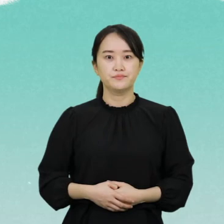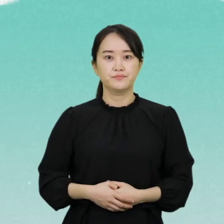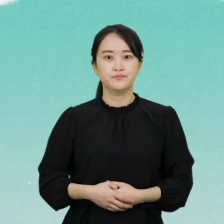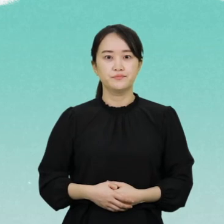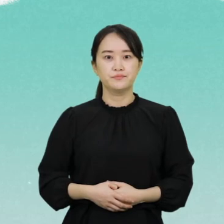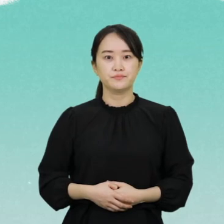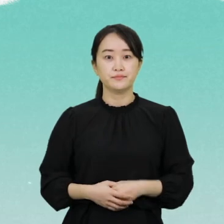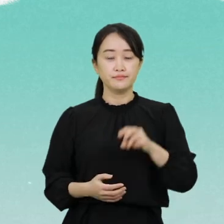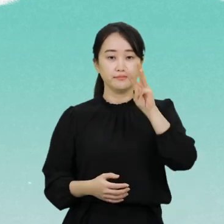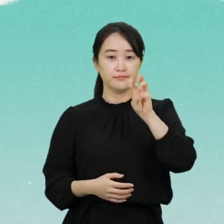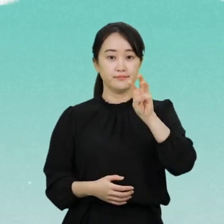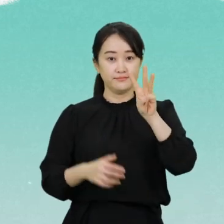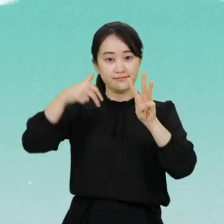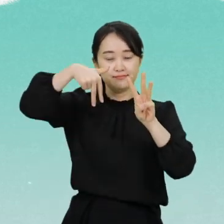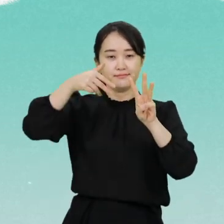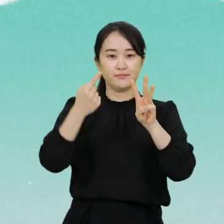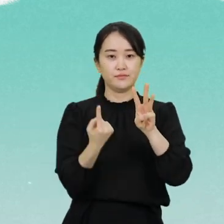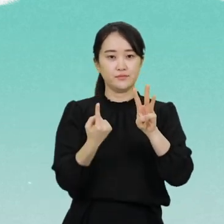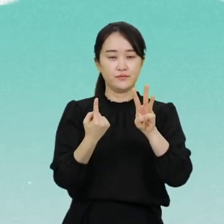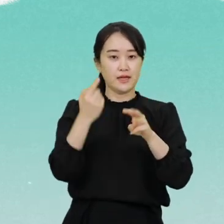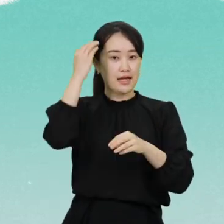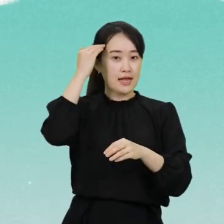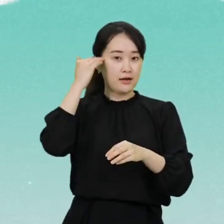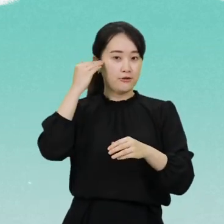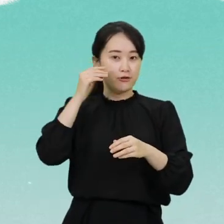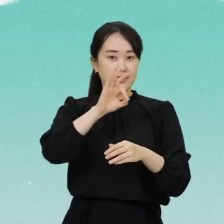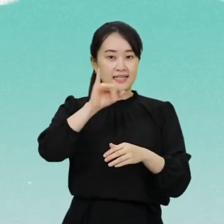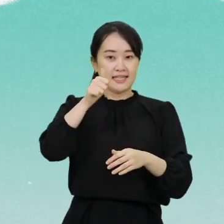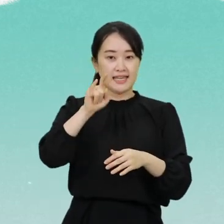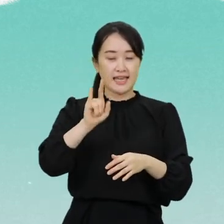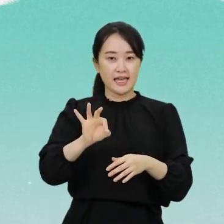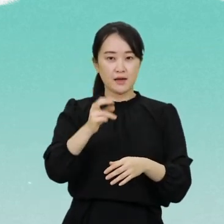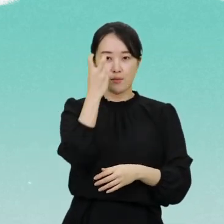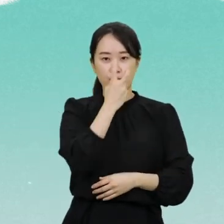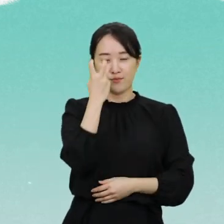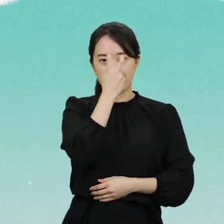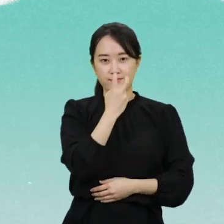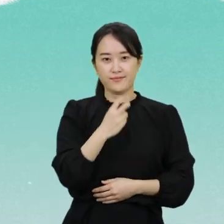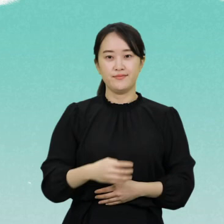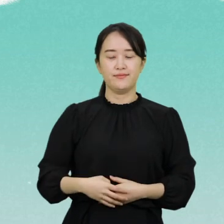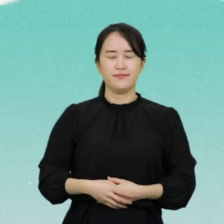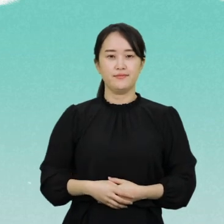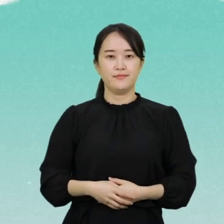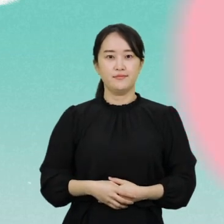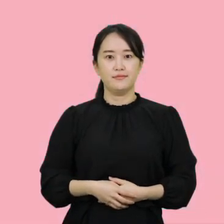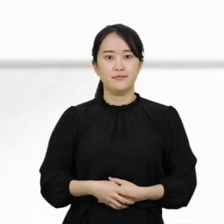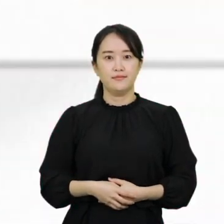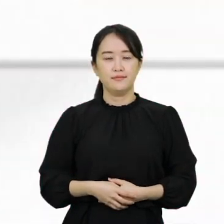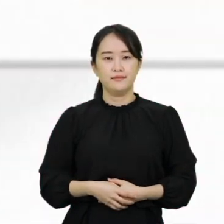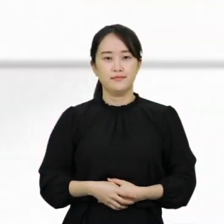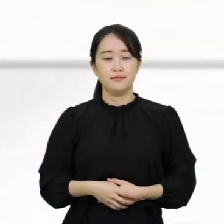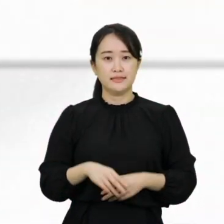장애인의 권리를 지키기 위한 우리나라의 노력. 그 내용을 다시 정리해보겠습니다.